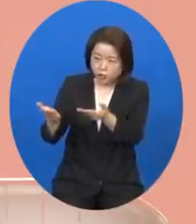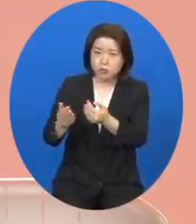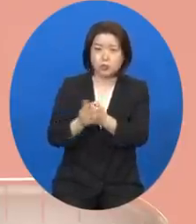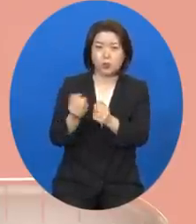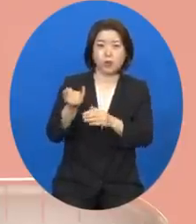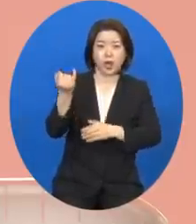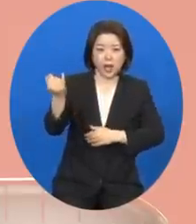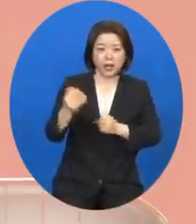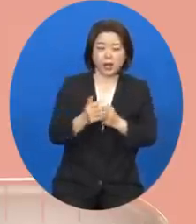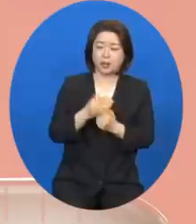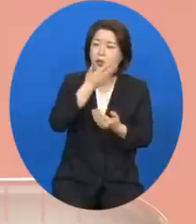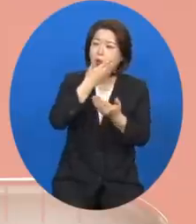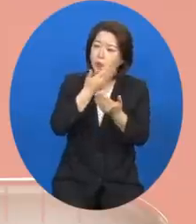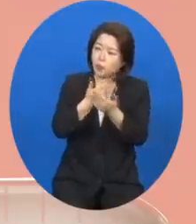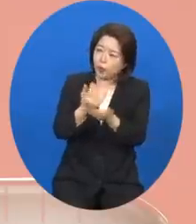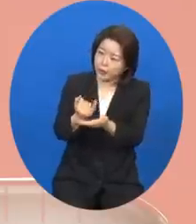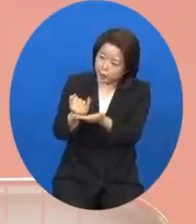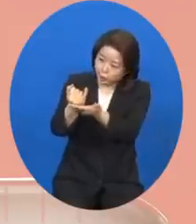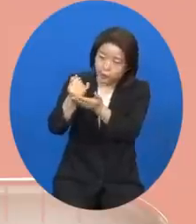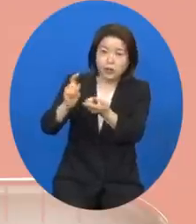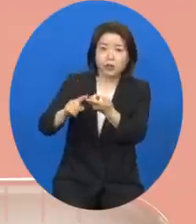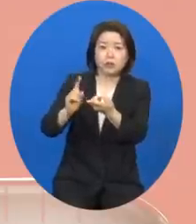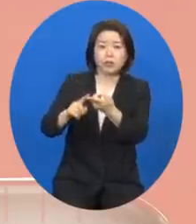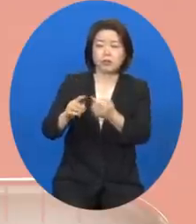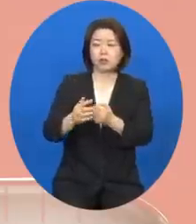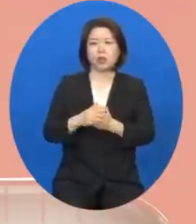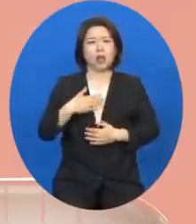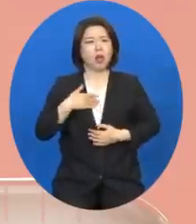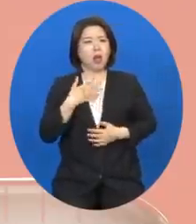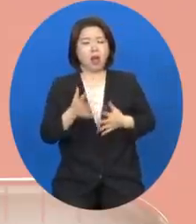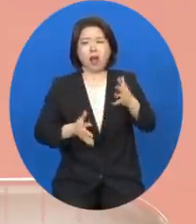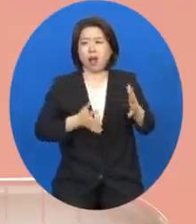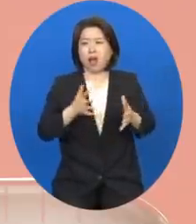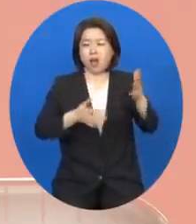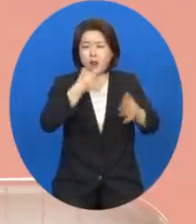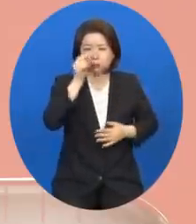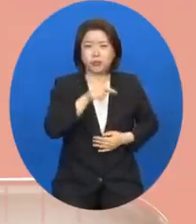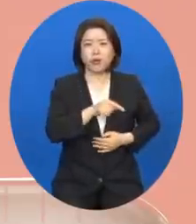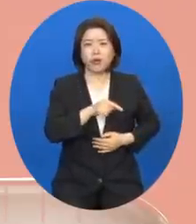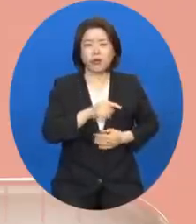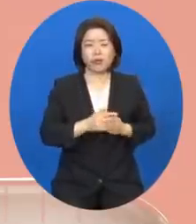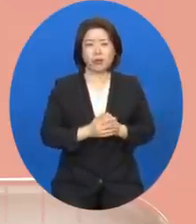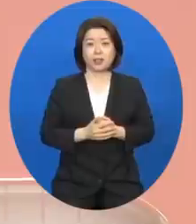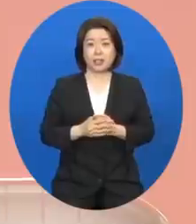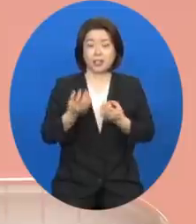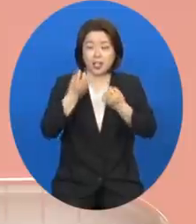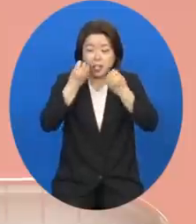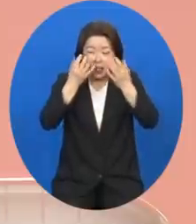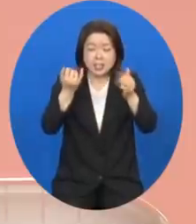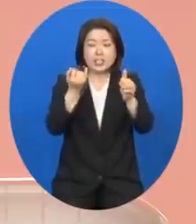아내를 귀하게 여기는 것에 대해서 너무 미숙한 거예요. 저희의 신혼생활의